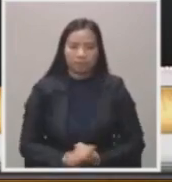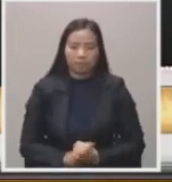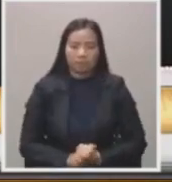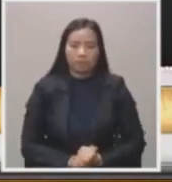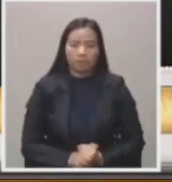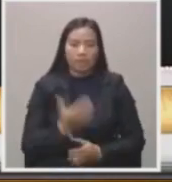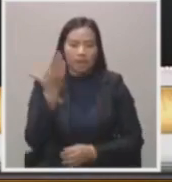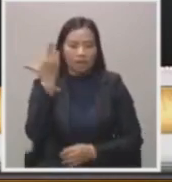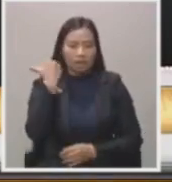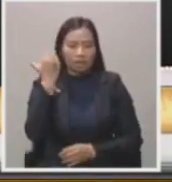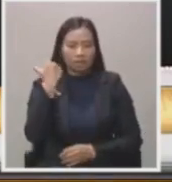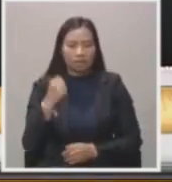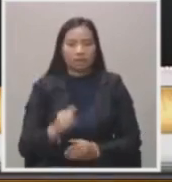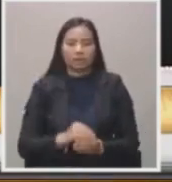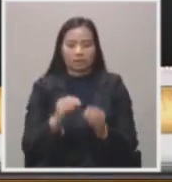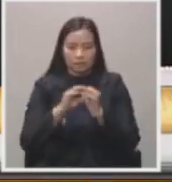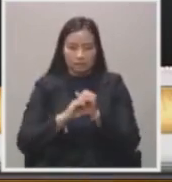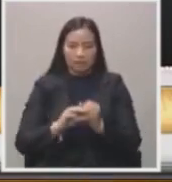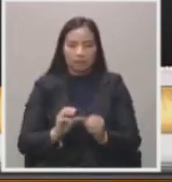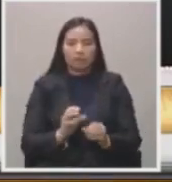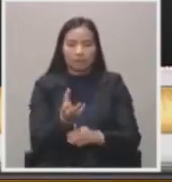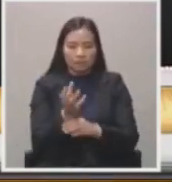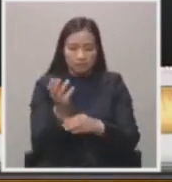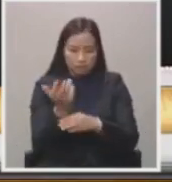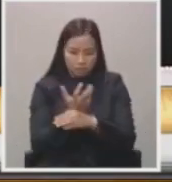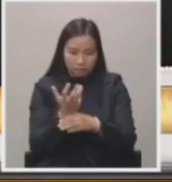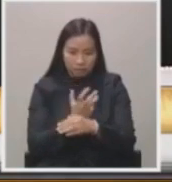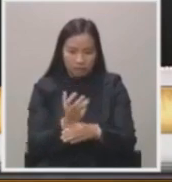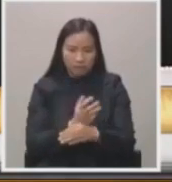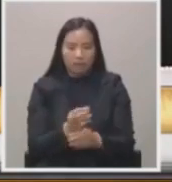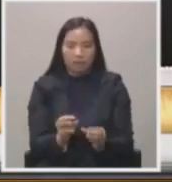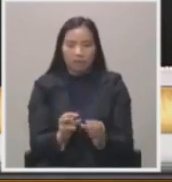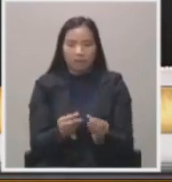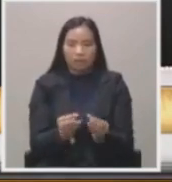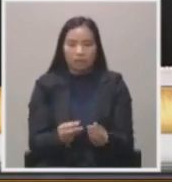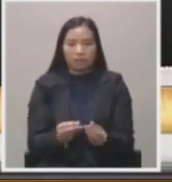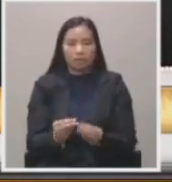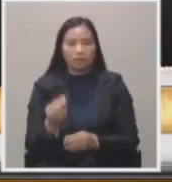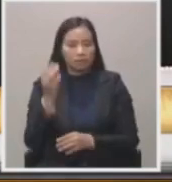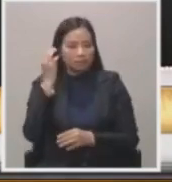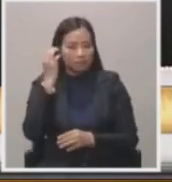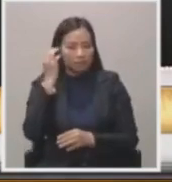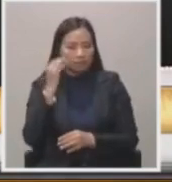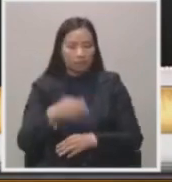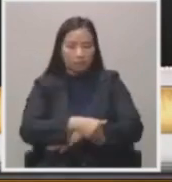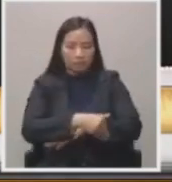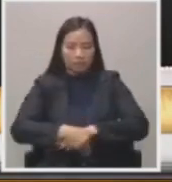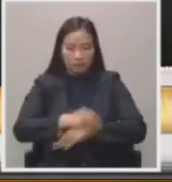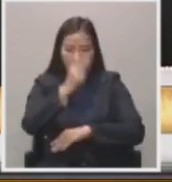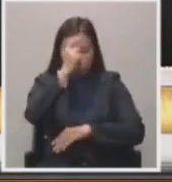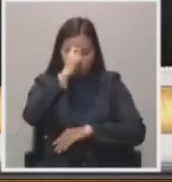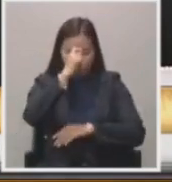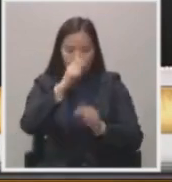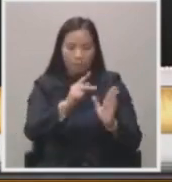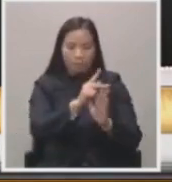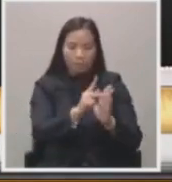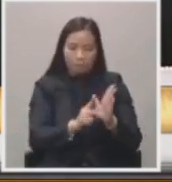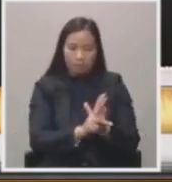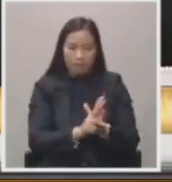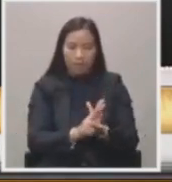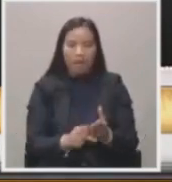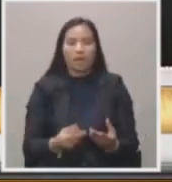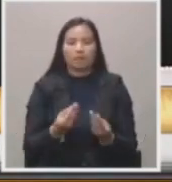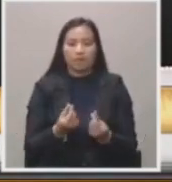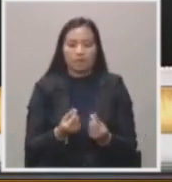นะครับคราวที่แล้วเรามีกิจการกระจายเสียงกิจการโทรทัศน์กิจการโทรคมนาคม เรามีด้านวิศวะเรามีกฎหมายเรามีเศรษฐศาสตร์เ